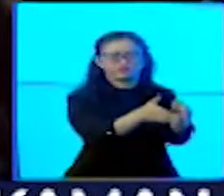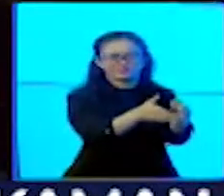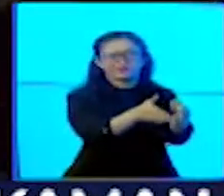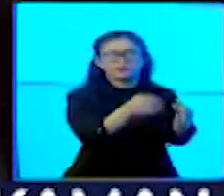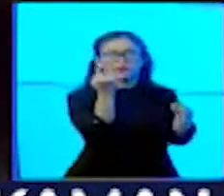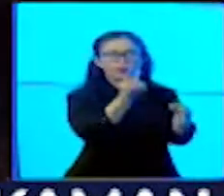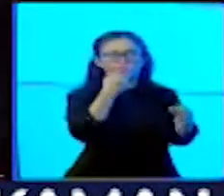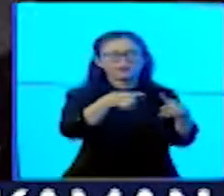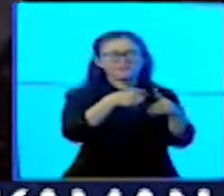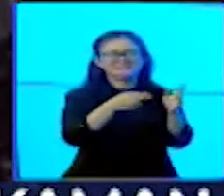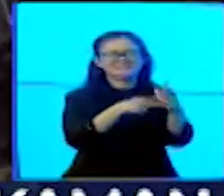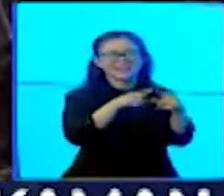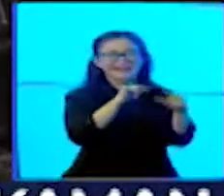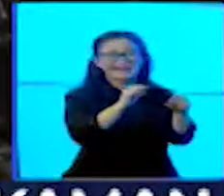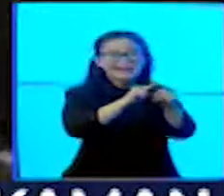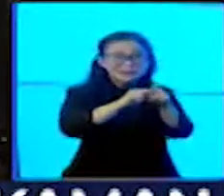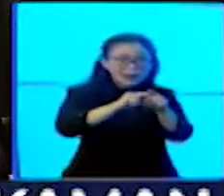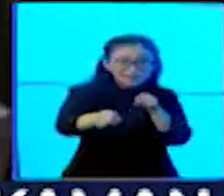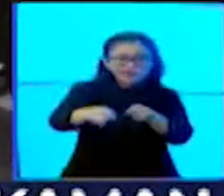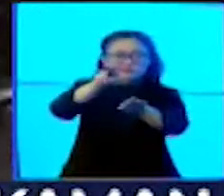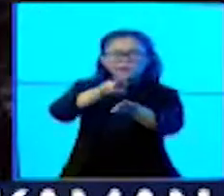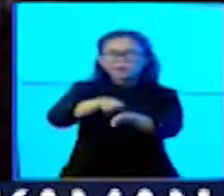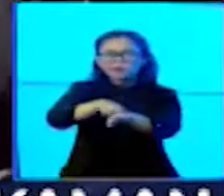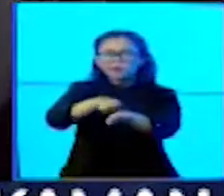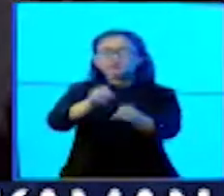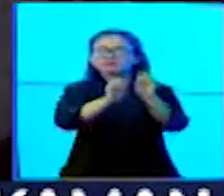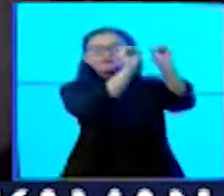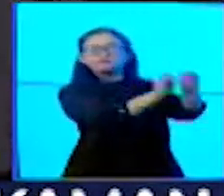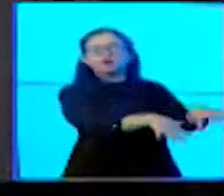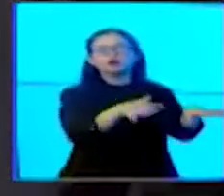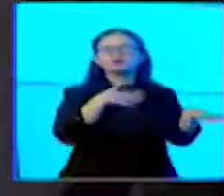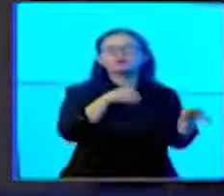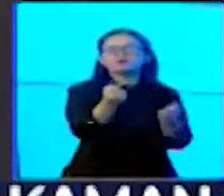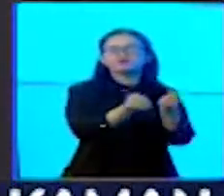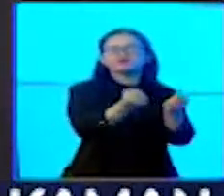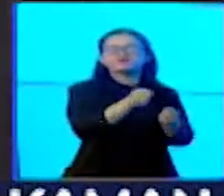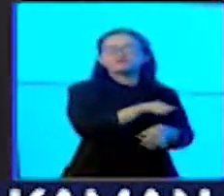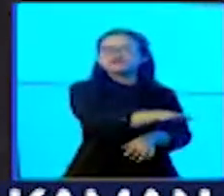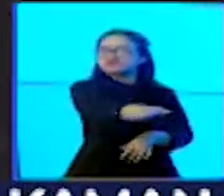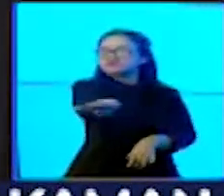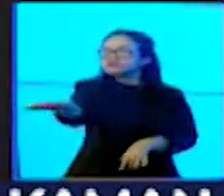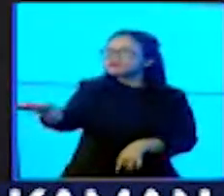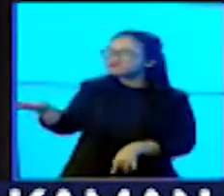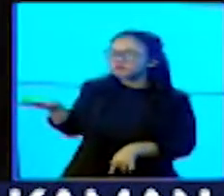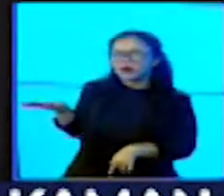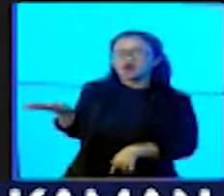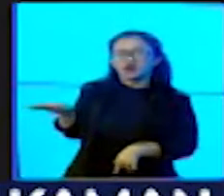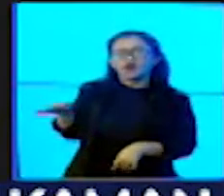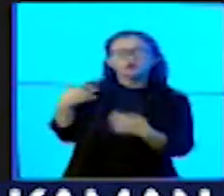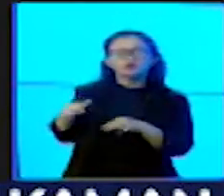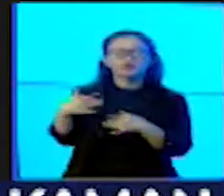Namun, jenazah pasien dalam peti justru ditinggalkan di depan gerbang pemakaman. Sementara, mobil